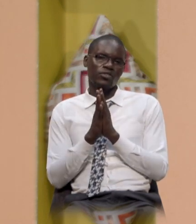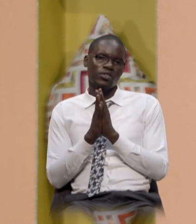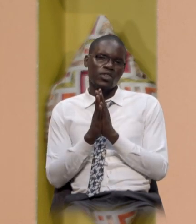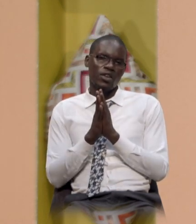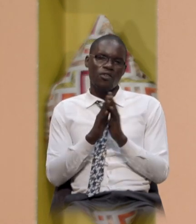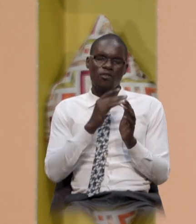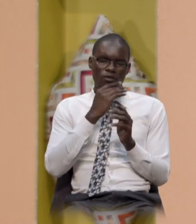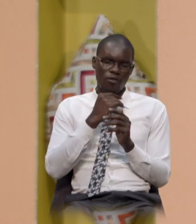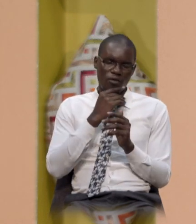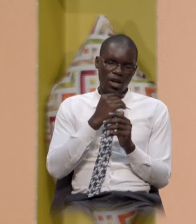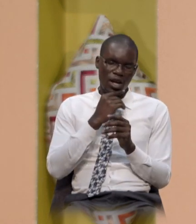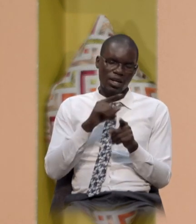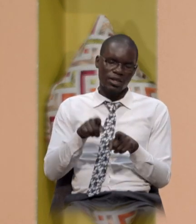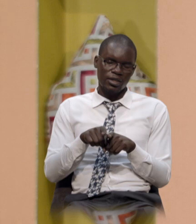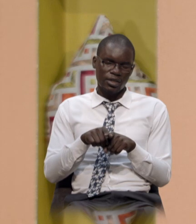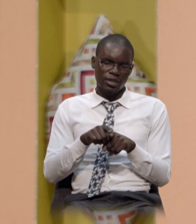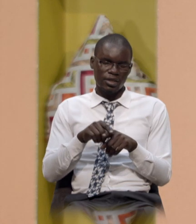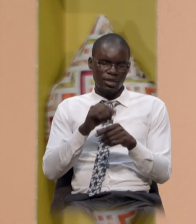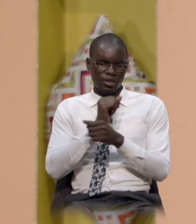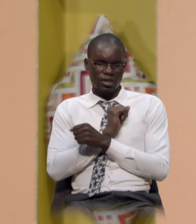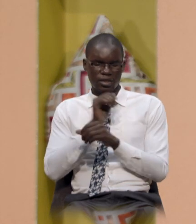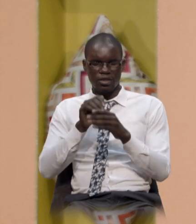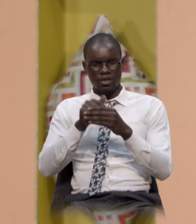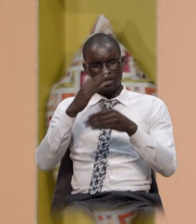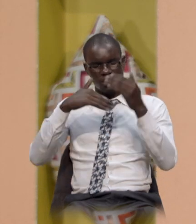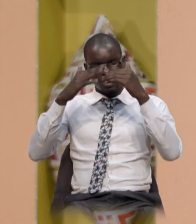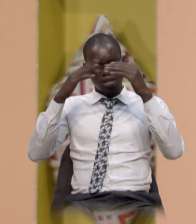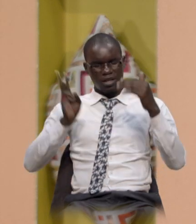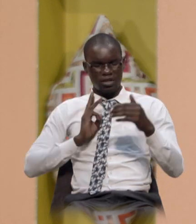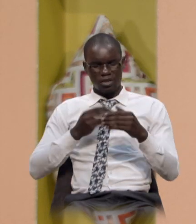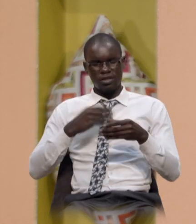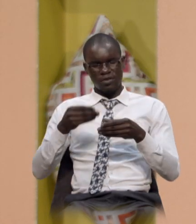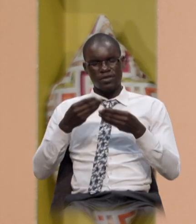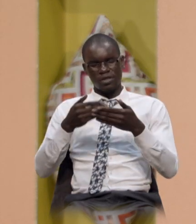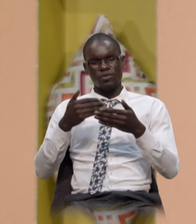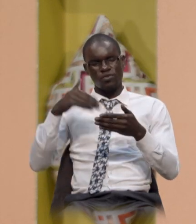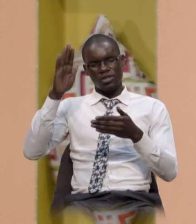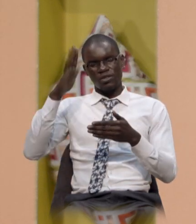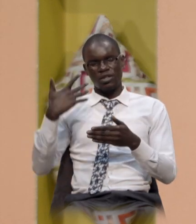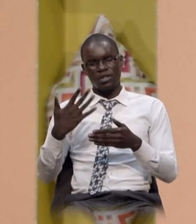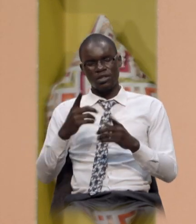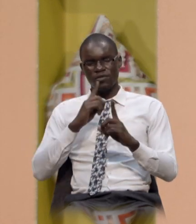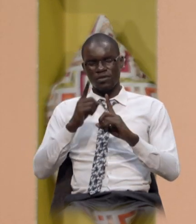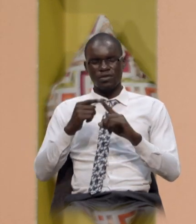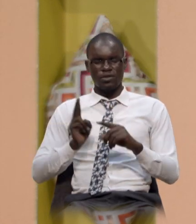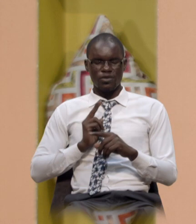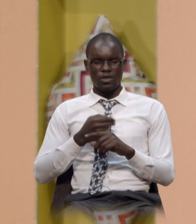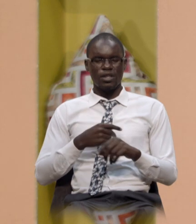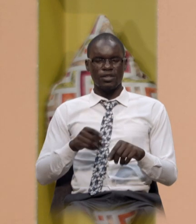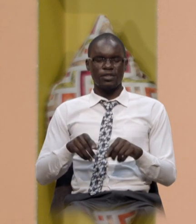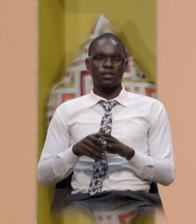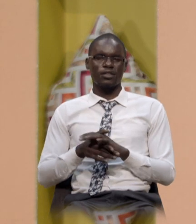Mungu wetu mkarimu ishie binguni, tunajikabidhi mkononi mwako. Tunakualika wakati huu unene nasi tunaposoma neno